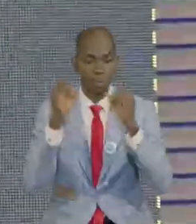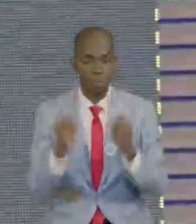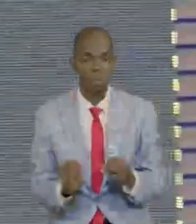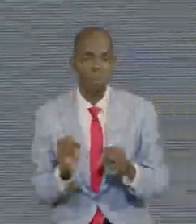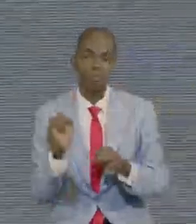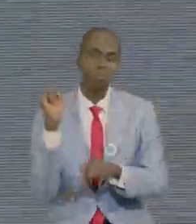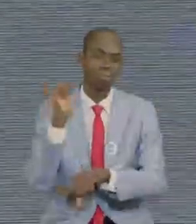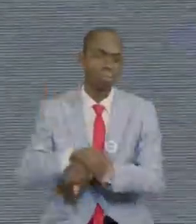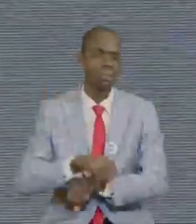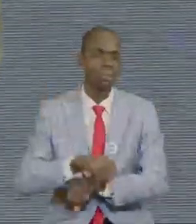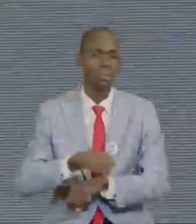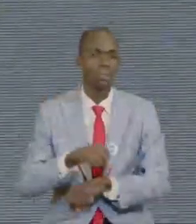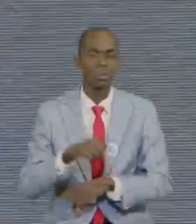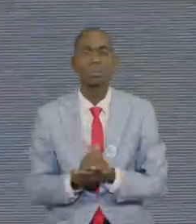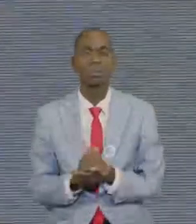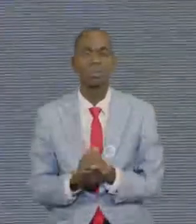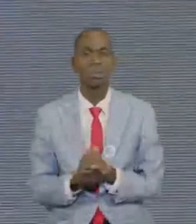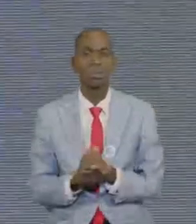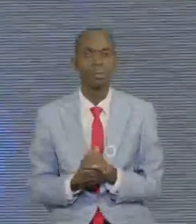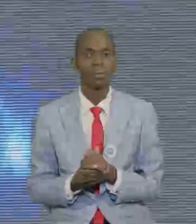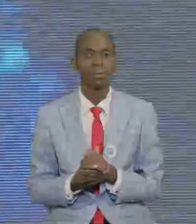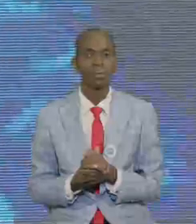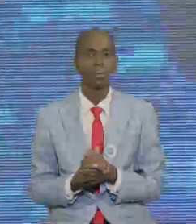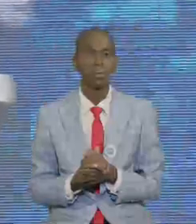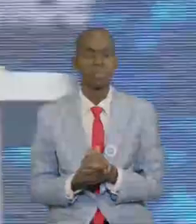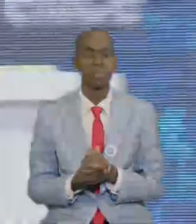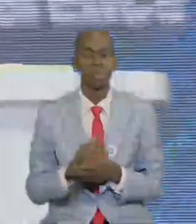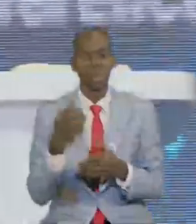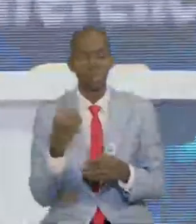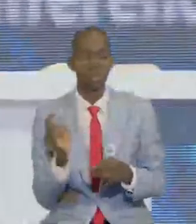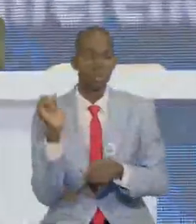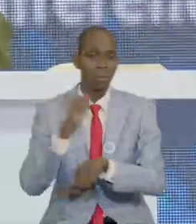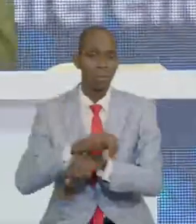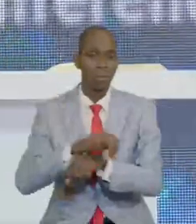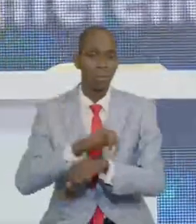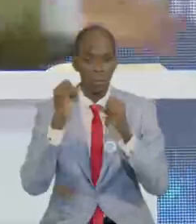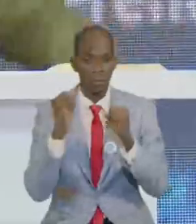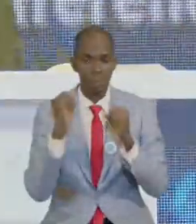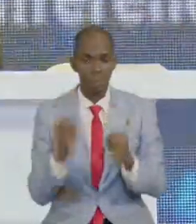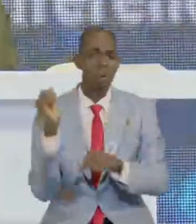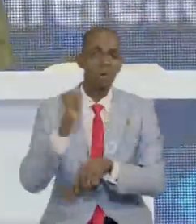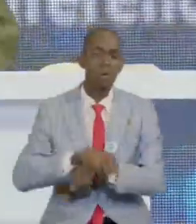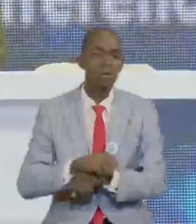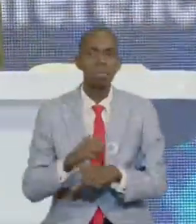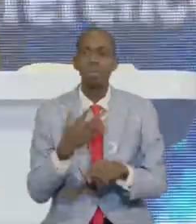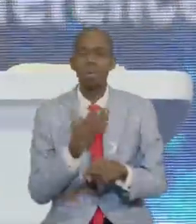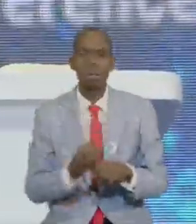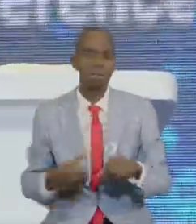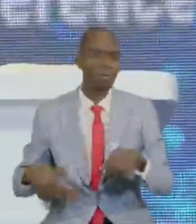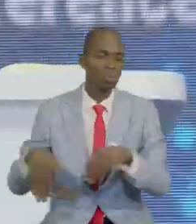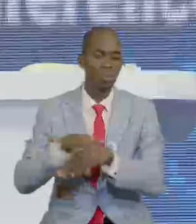La puissance de pénétration pour prévaloir. The overcoming power overcomes, overthrows. La